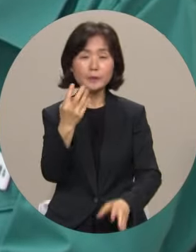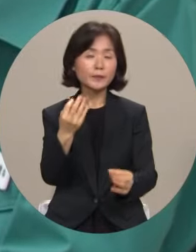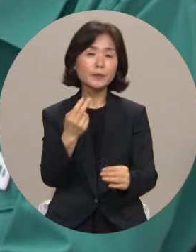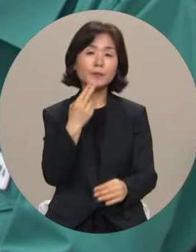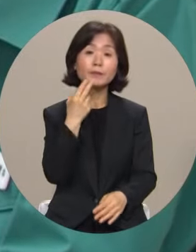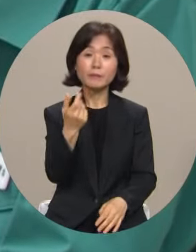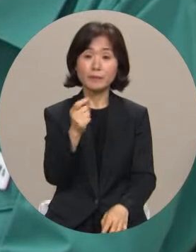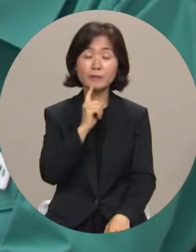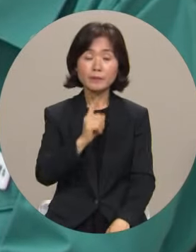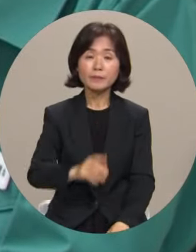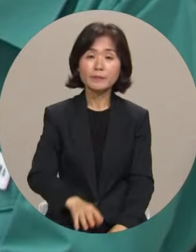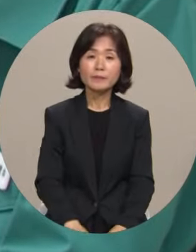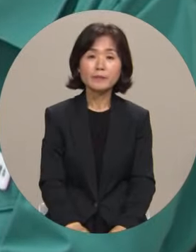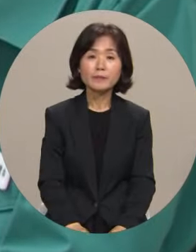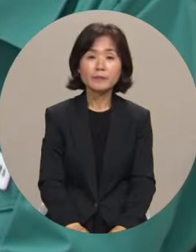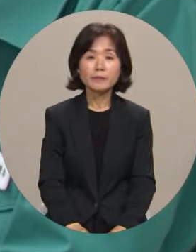EBS 뉴스 배정입니다